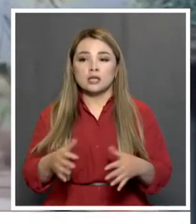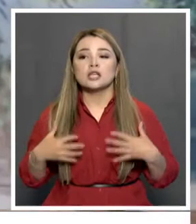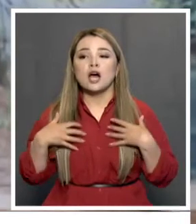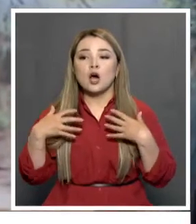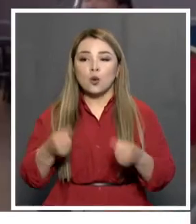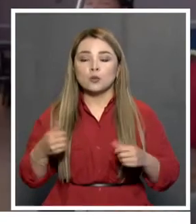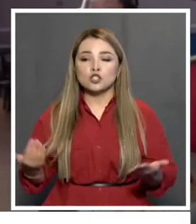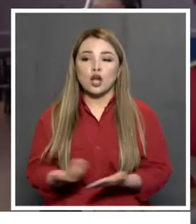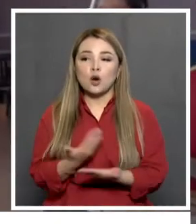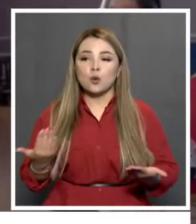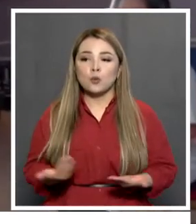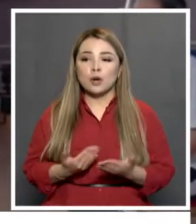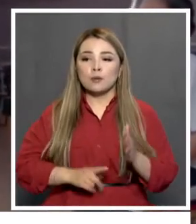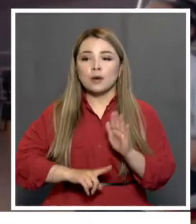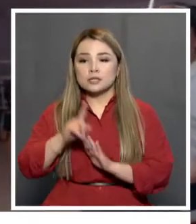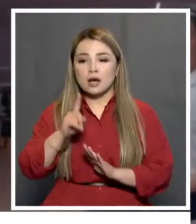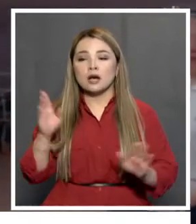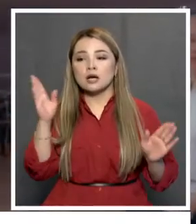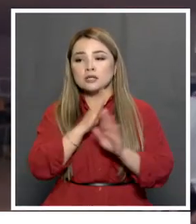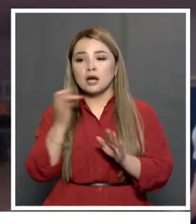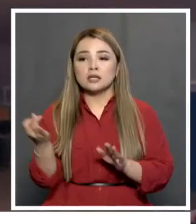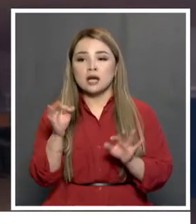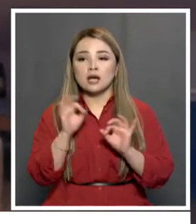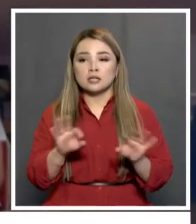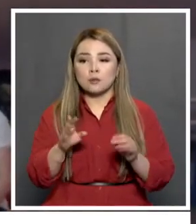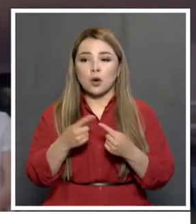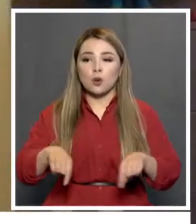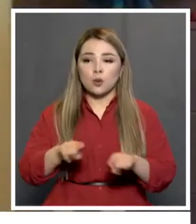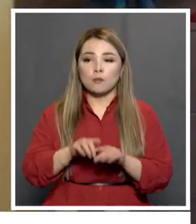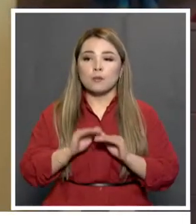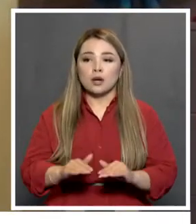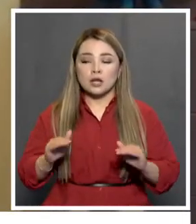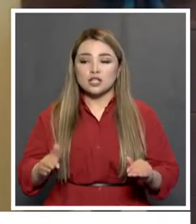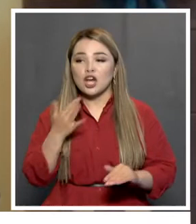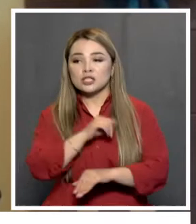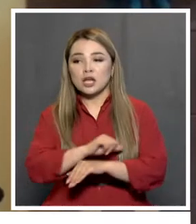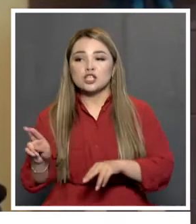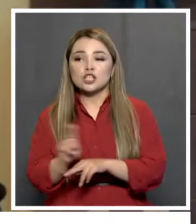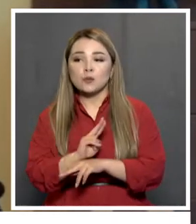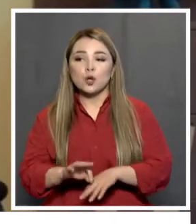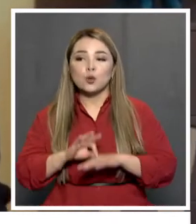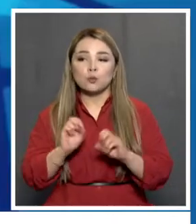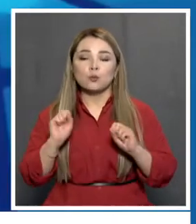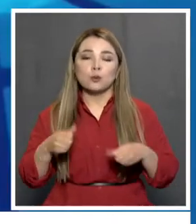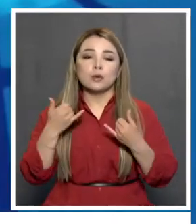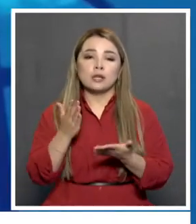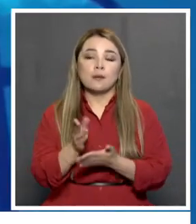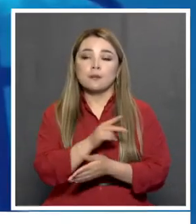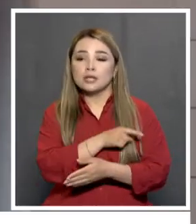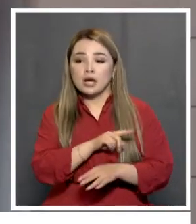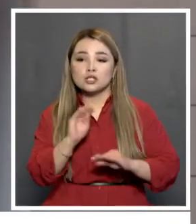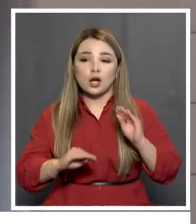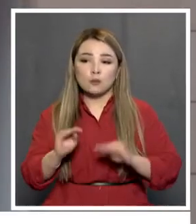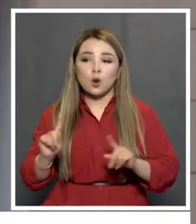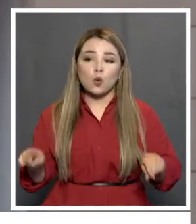жаңа өмір бастаған балалардың тағдыры суреттеледі. Қор 15 жыл ішінде бүлдіршіндердің шетелде емделуіне мүмкіндік берді. Медициналық жабдықтар,